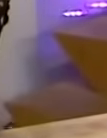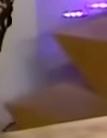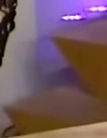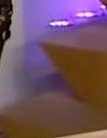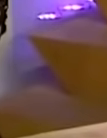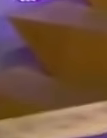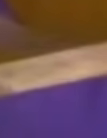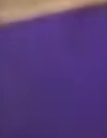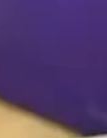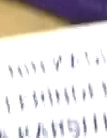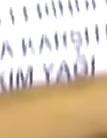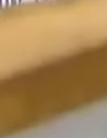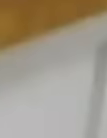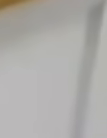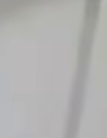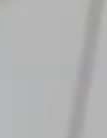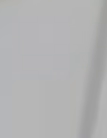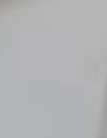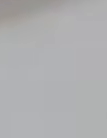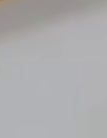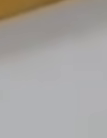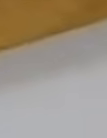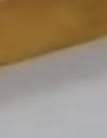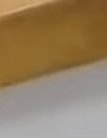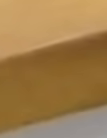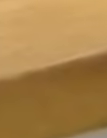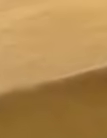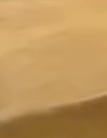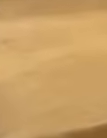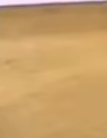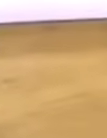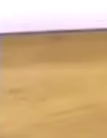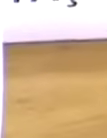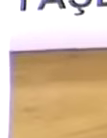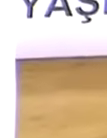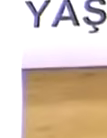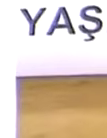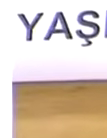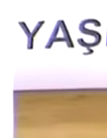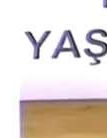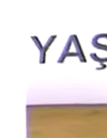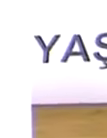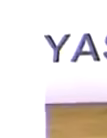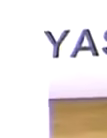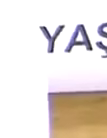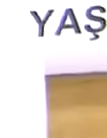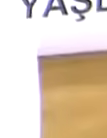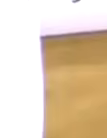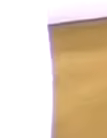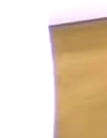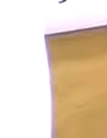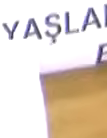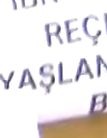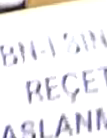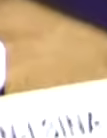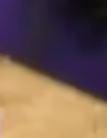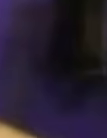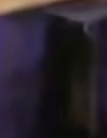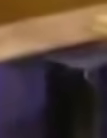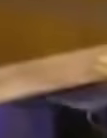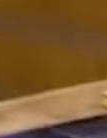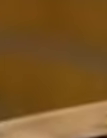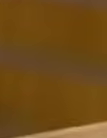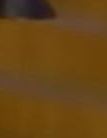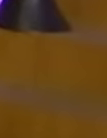Çünkü sirke biliyorsunuz hem keskinliği var hem eritici özelliği var. Bitkilerin bütün özü sirkenin